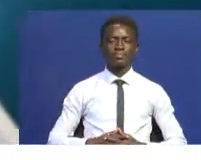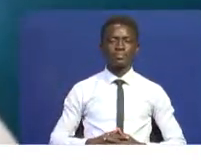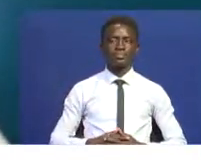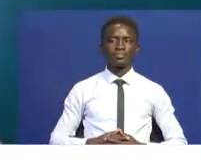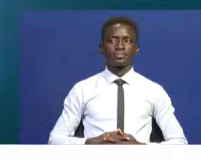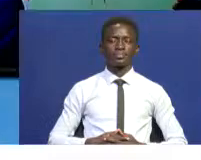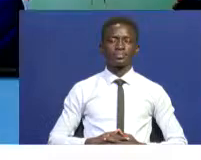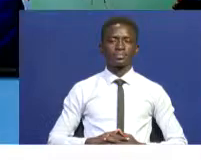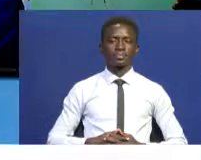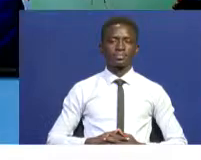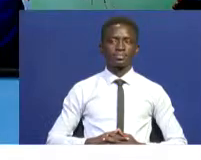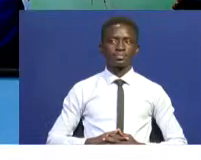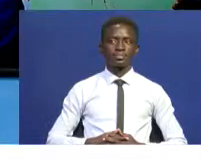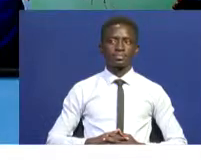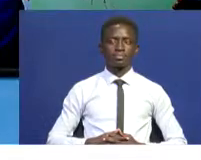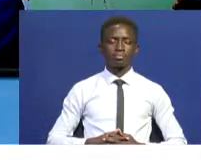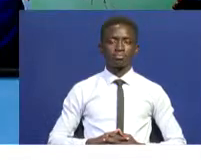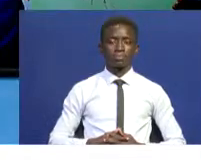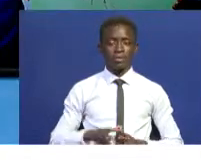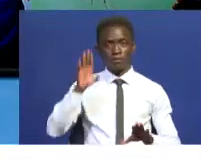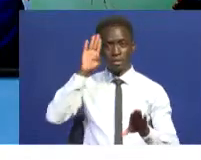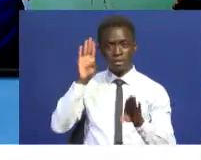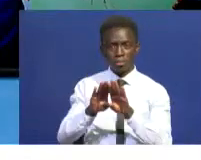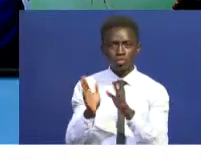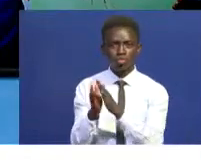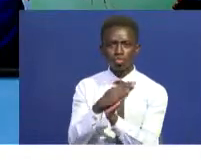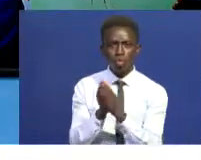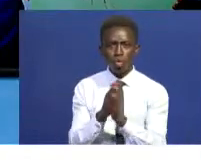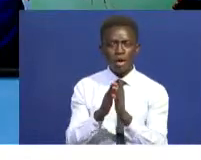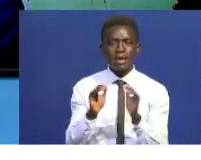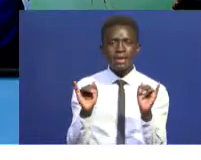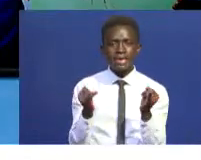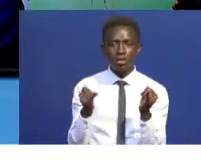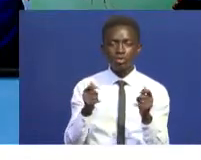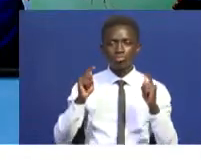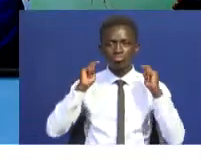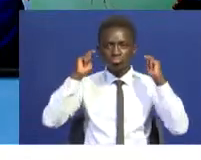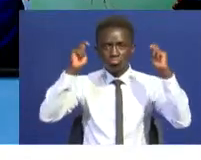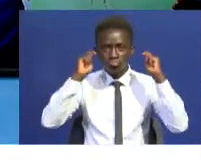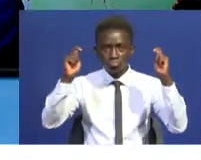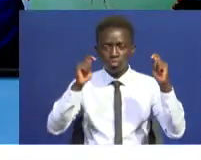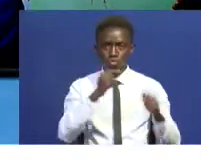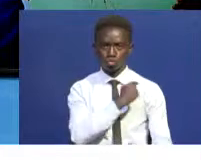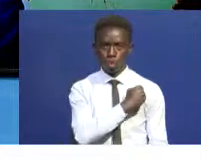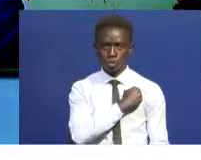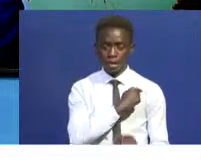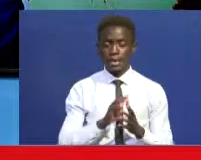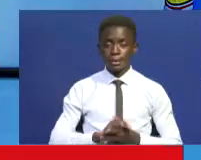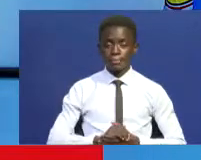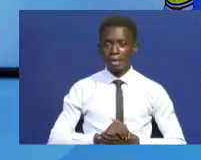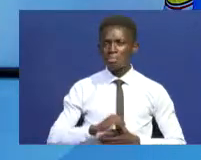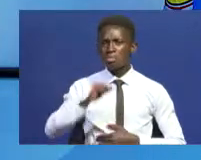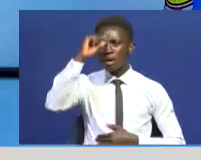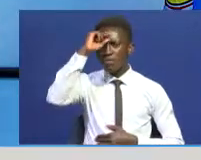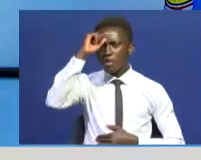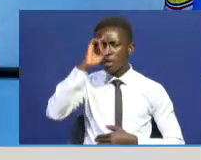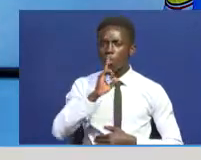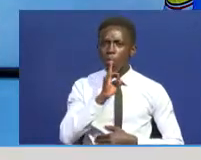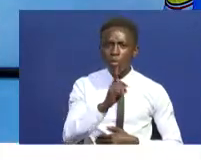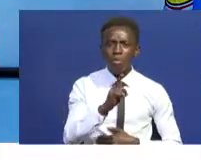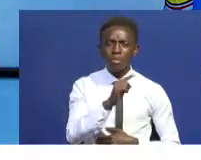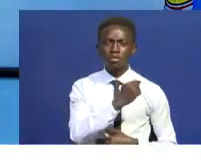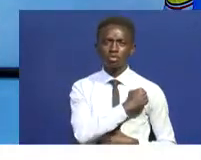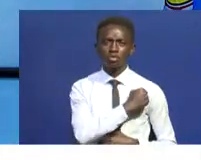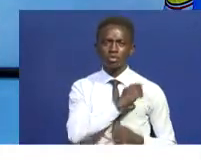Darubini. Na tukisalia kwenye taarifa inayofungamana na mgomo huu wa madaktari, serikali imeagiza madaktari